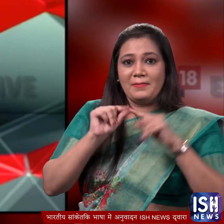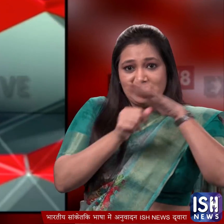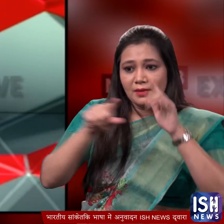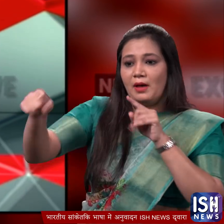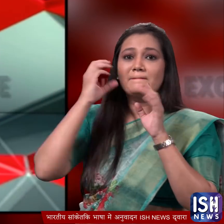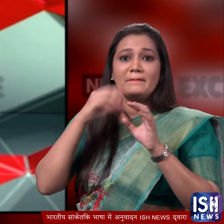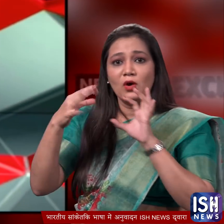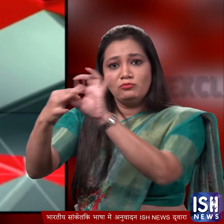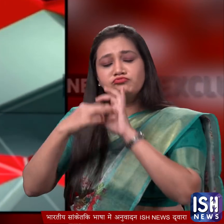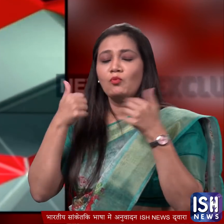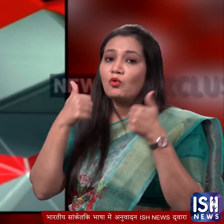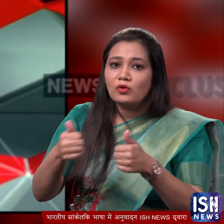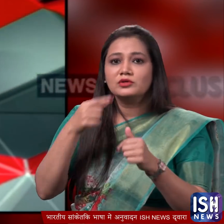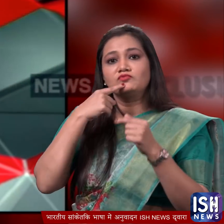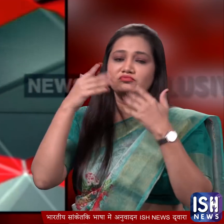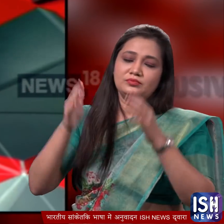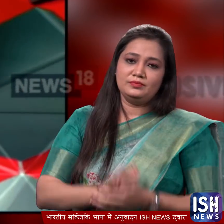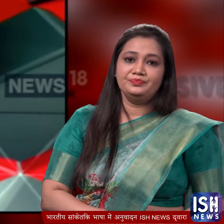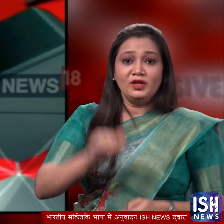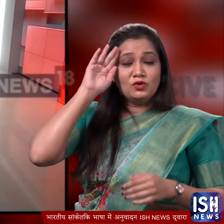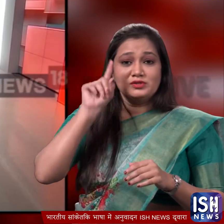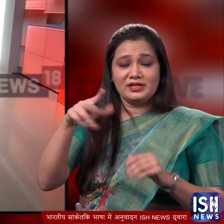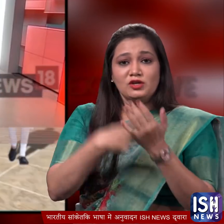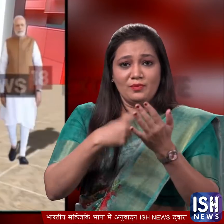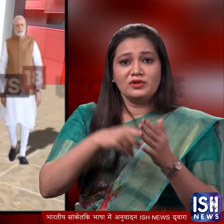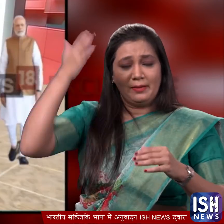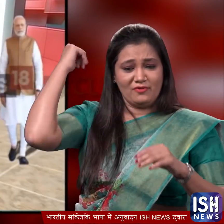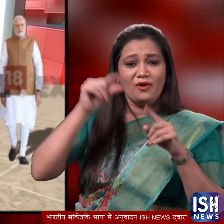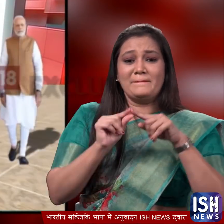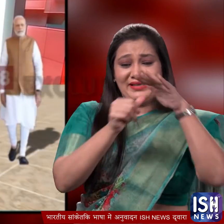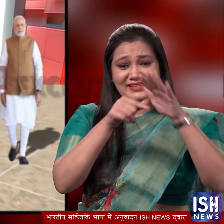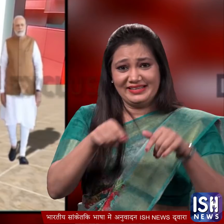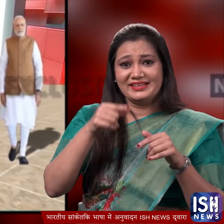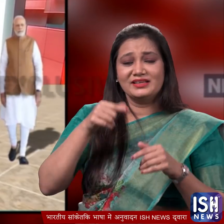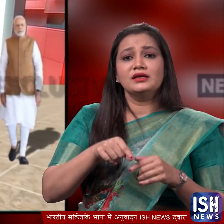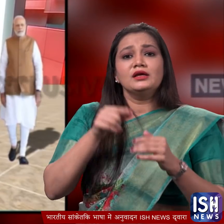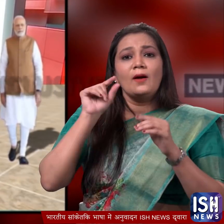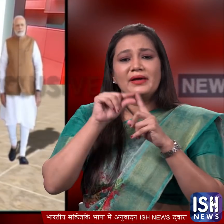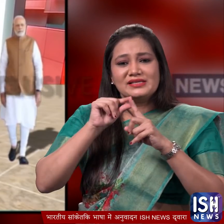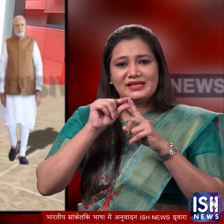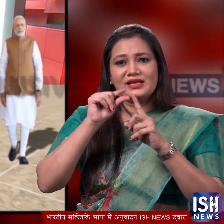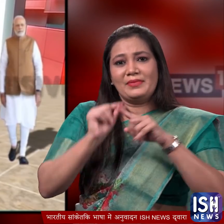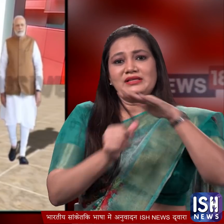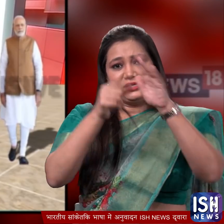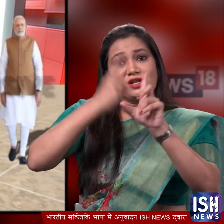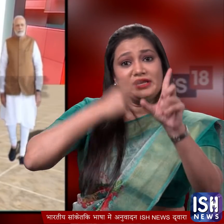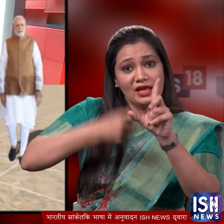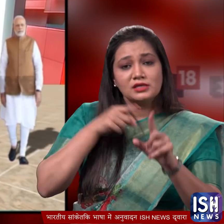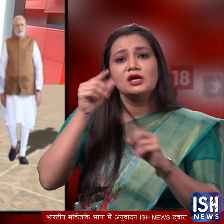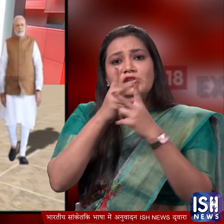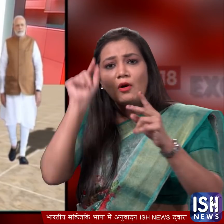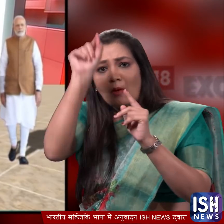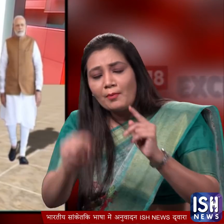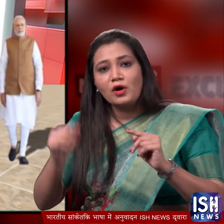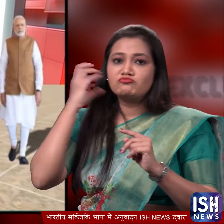अच्छे रिश्ते का भी जिक्र किया। न्यूज़ 18 के अमिताभ सिन्हा की रिपोर्ट है कि पूर्व राष्ट्रपति प्रणब मुखर्जी ने अपनी किताब द प्रेसिडेंशियल ईयर्स में कई मुद्दों